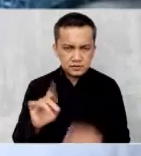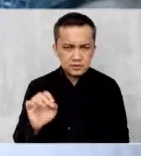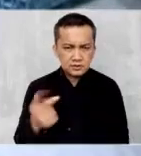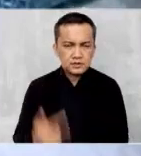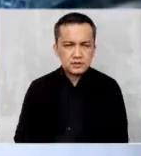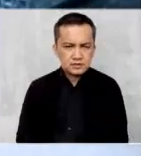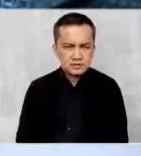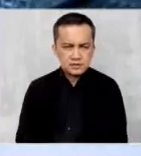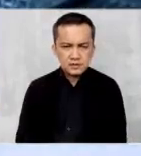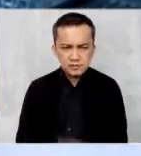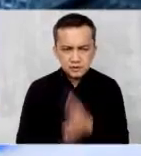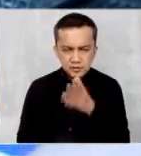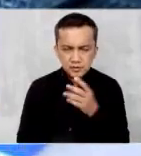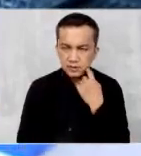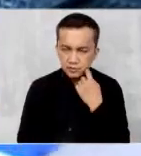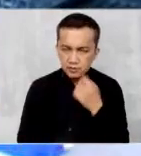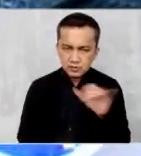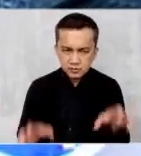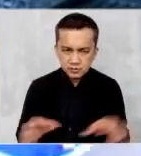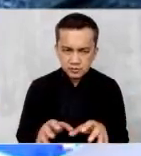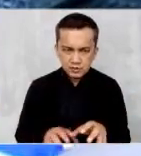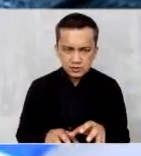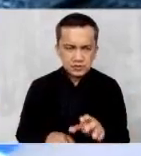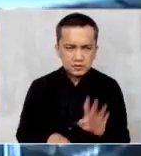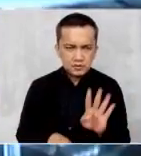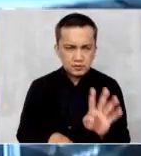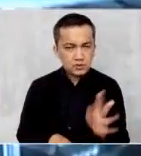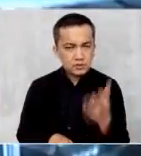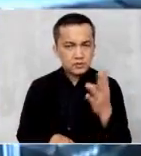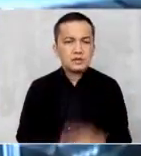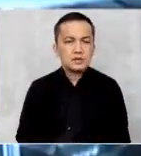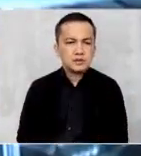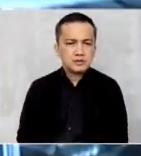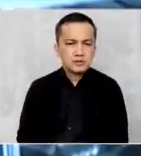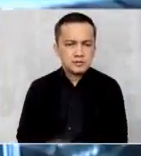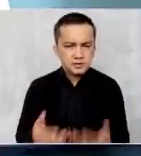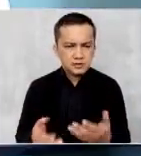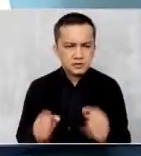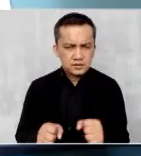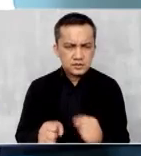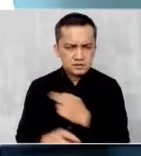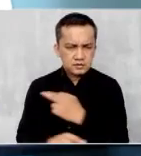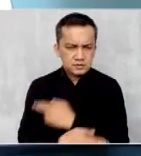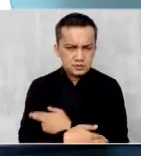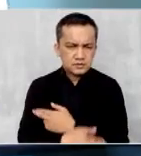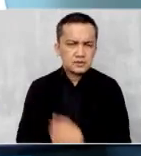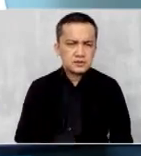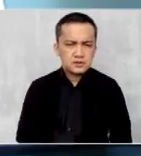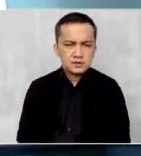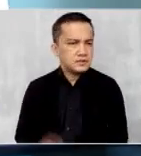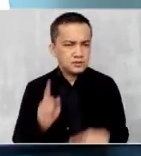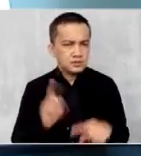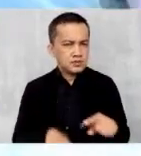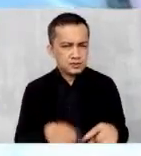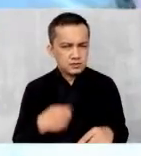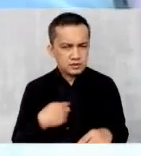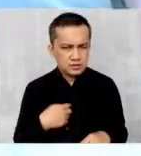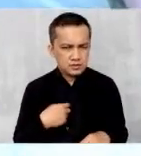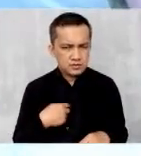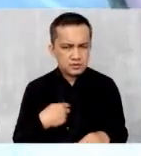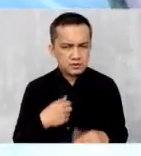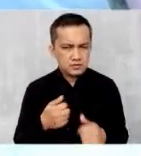Mukhang kanina pa po akong nagtatrabaho alas 4 ng madaling araw. Baka po pwede magpahinga. Hindi pwede, Yaya. Akong masusunod